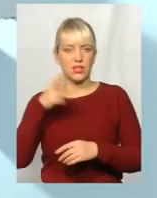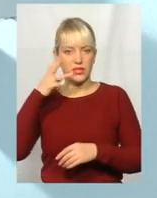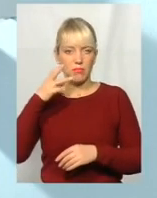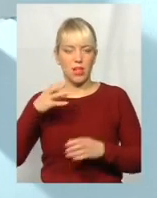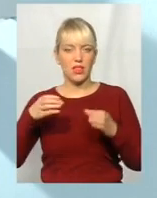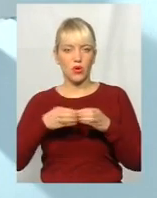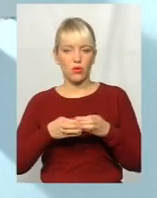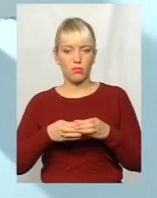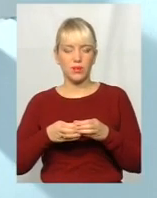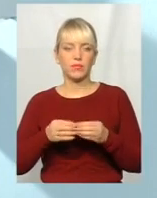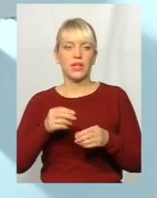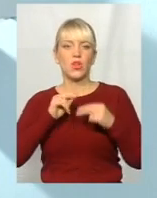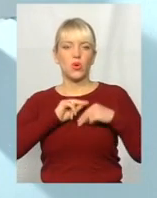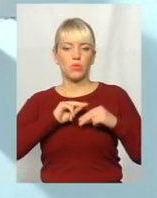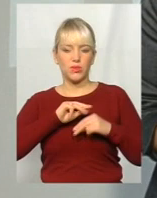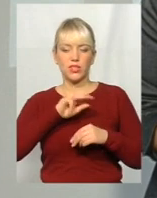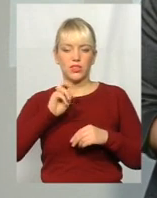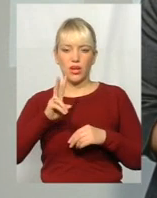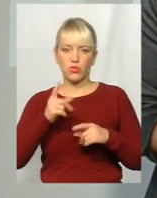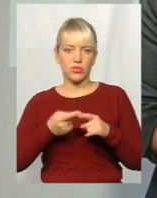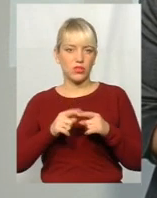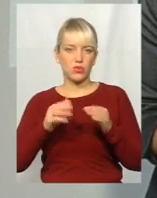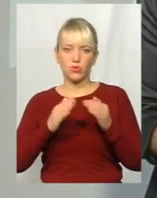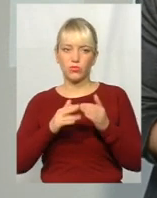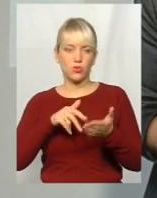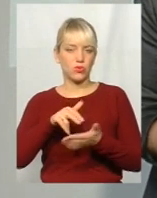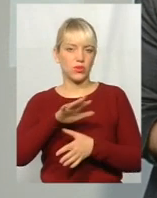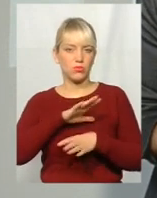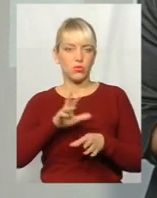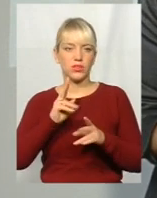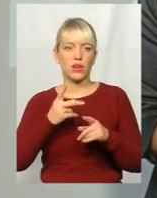принципі, робітники ЖЕКу до цього будинку не доходили.